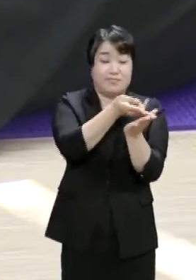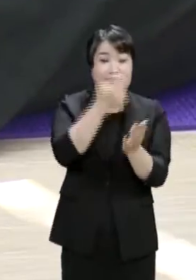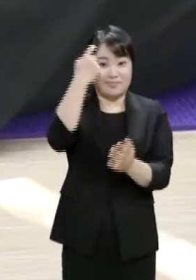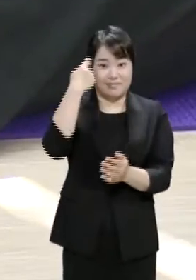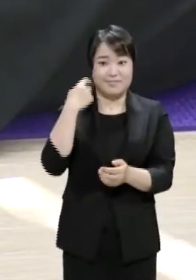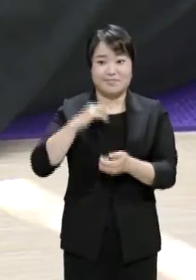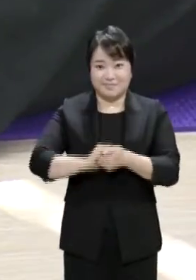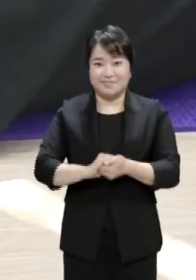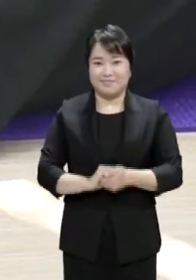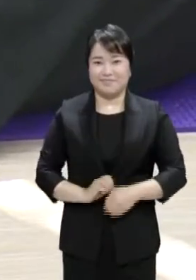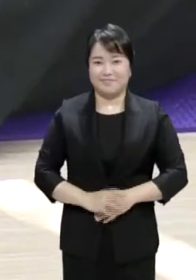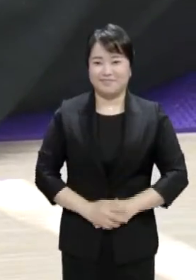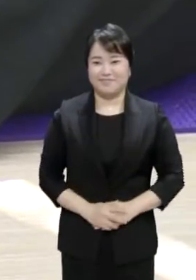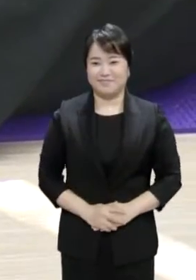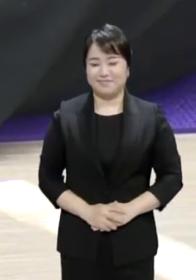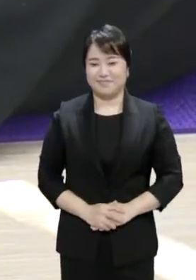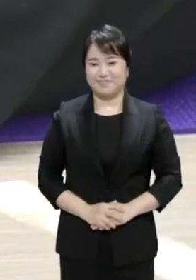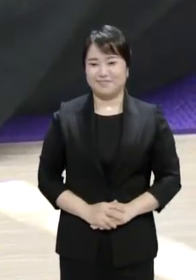셋,